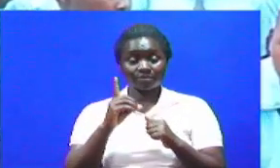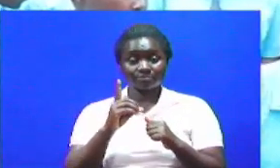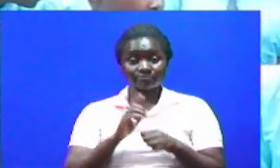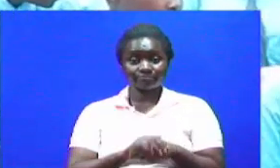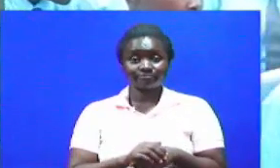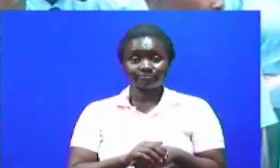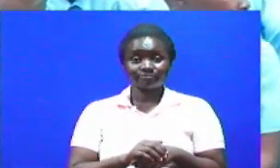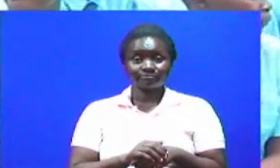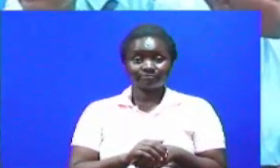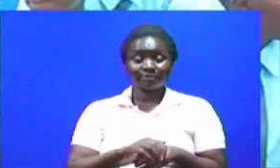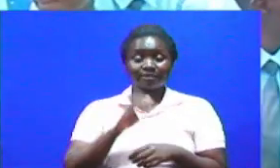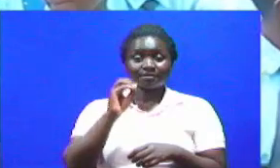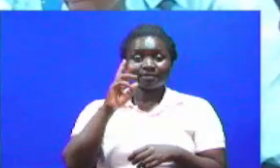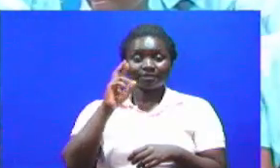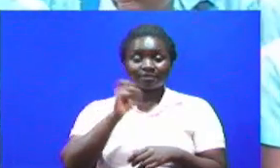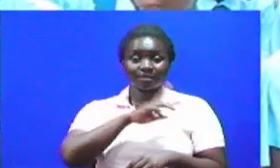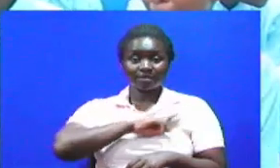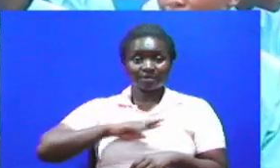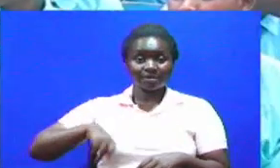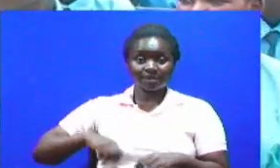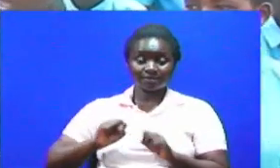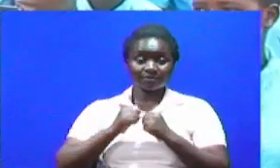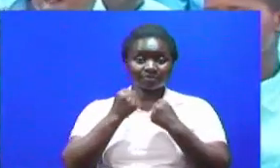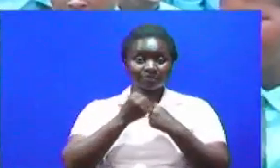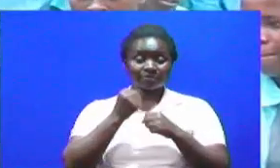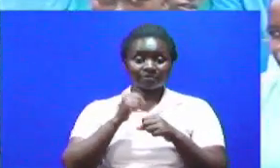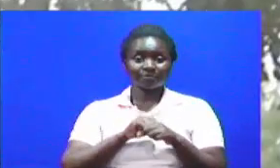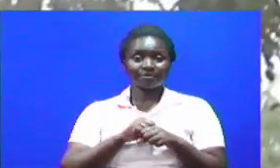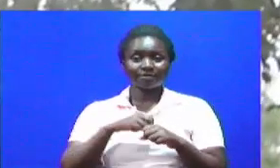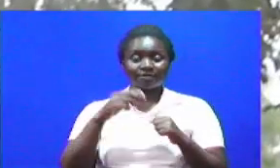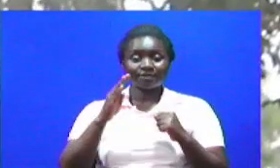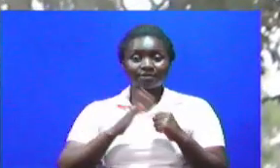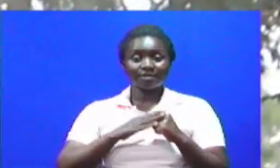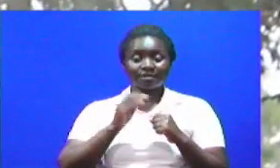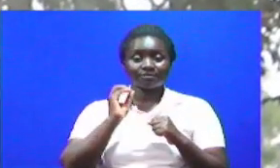9.1 CRE gave us 10.6